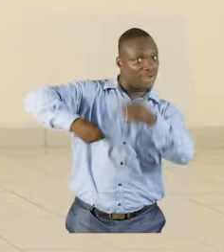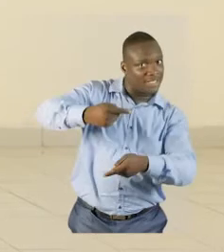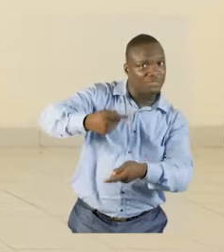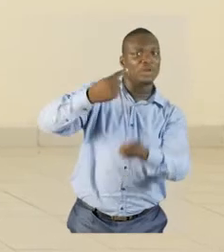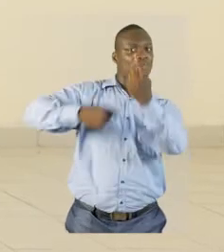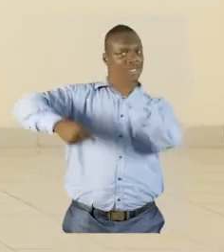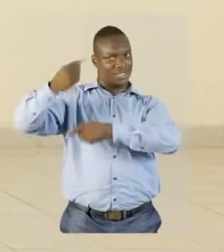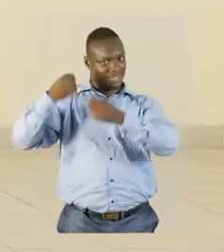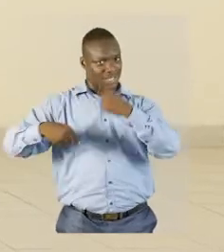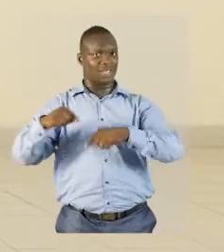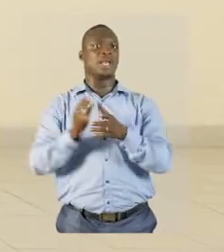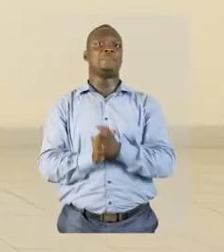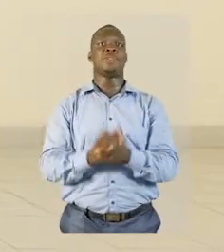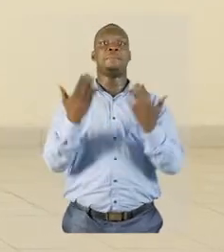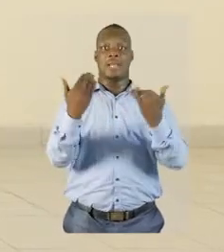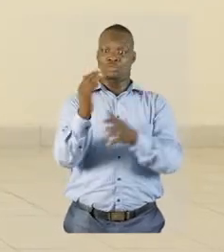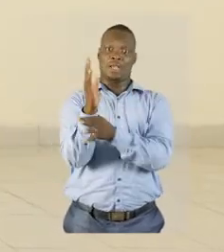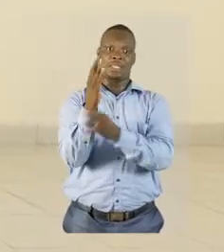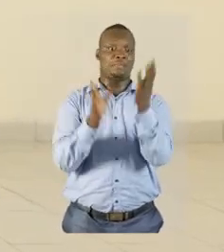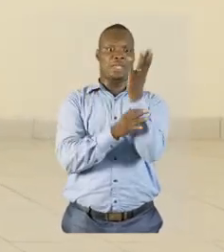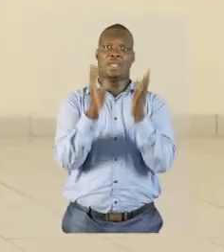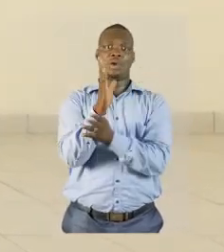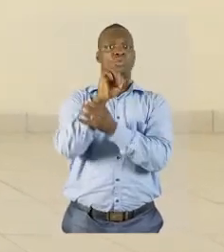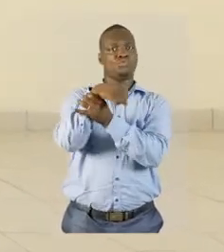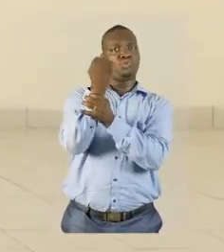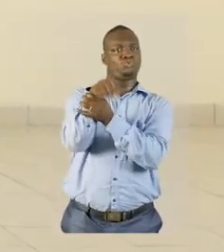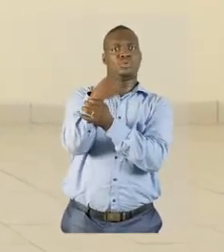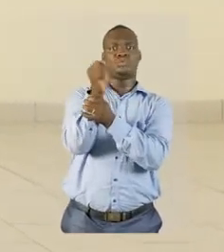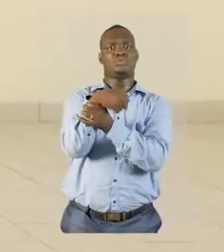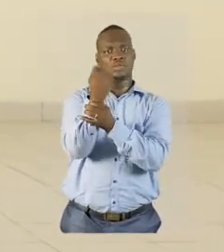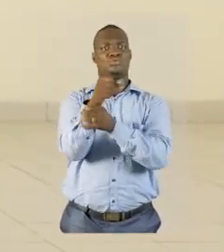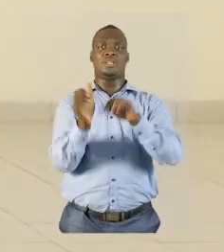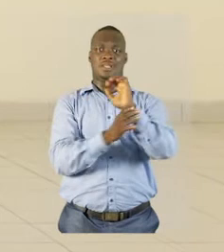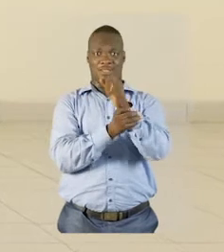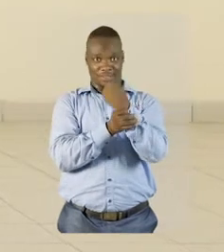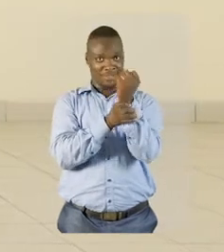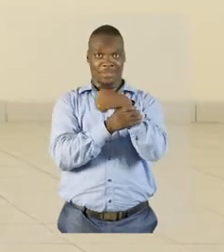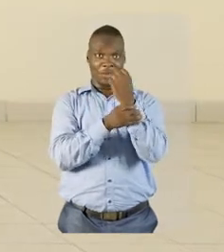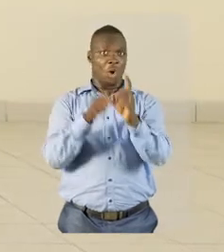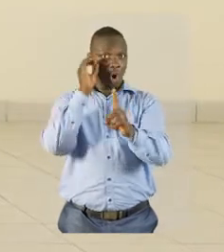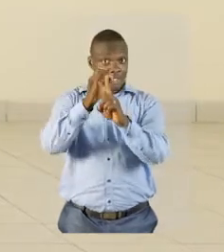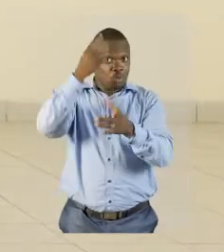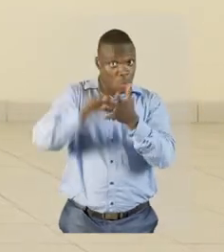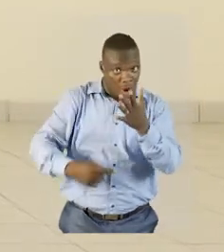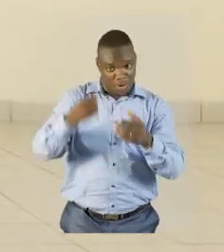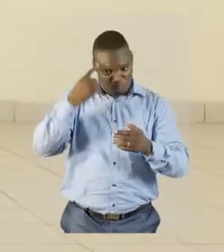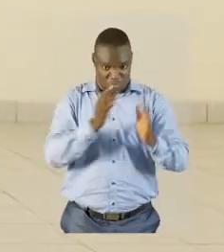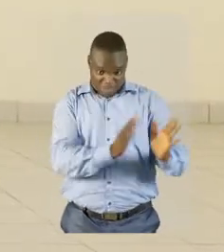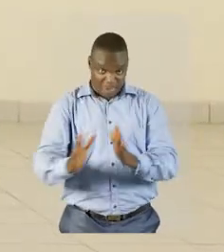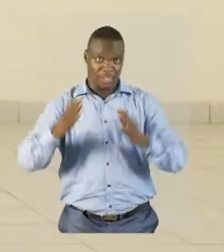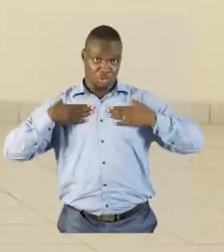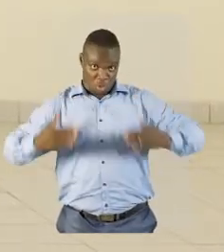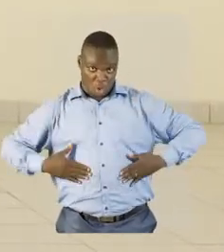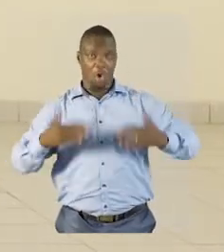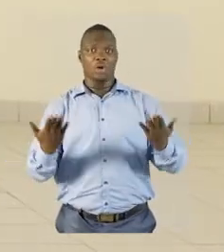fait rotation du poignet maintenant. Rotation du poignet. Très bien. Et on fait torsion et détorsion.